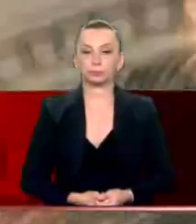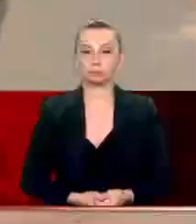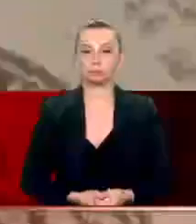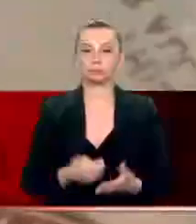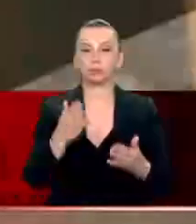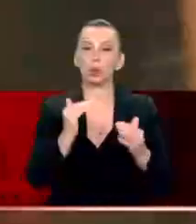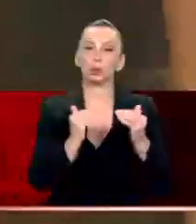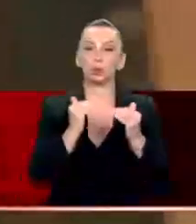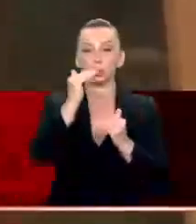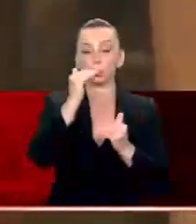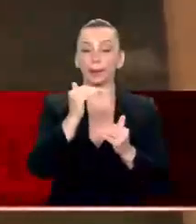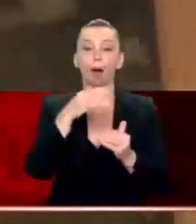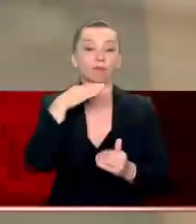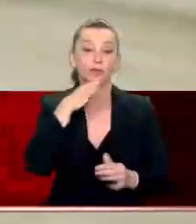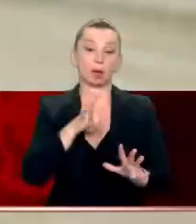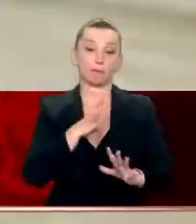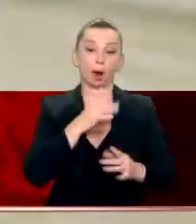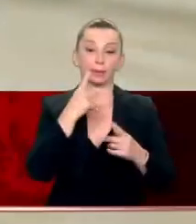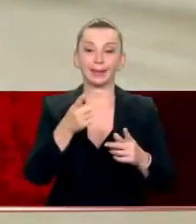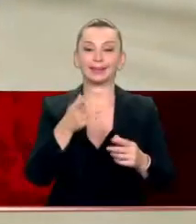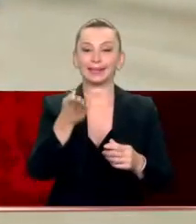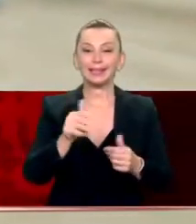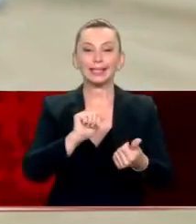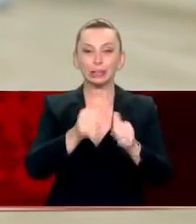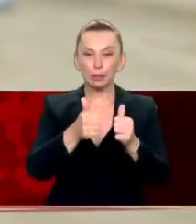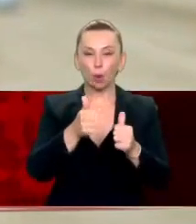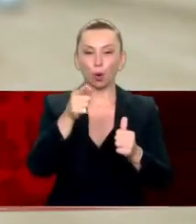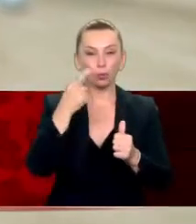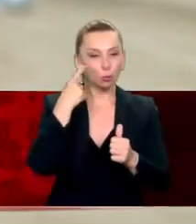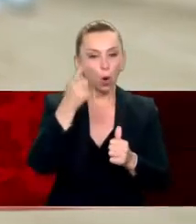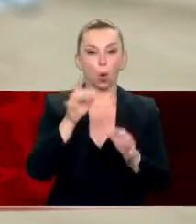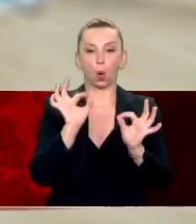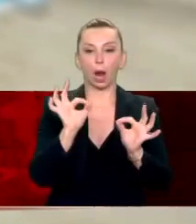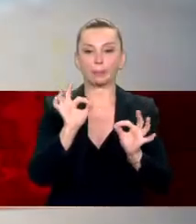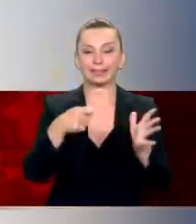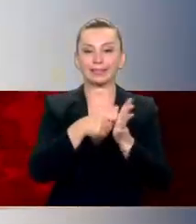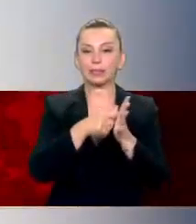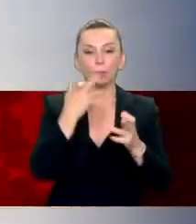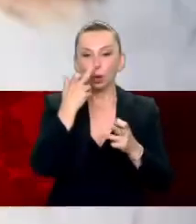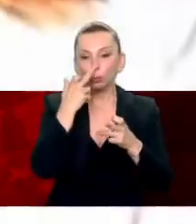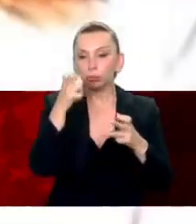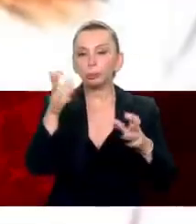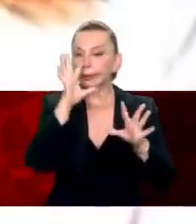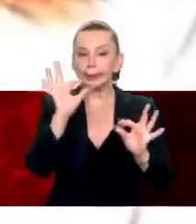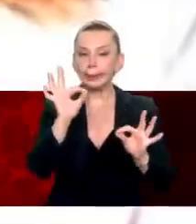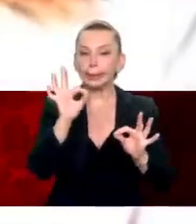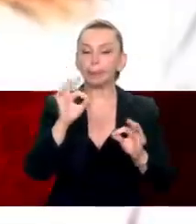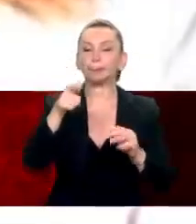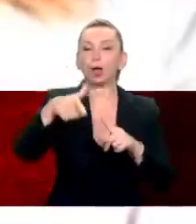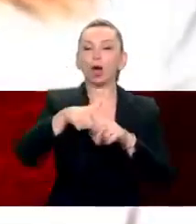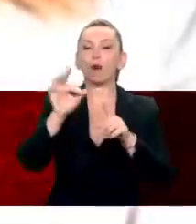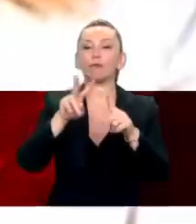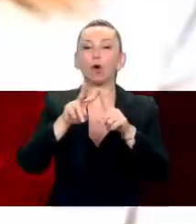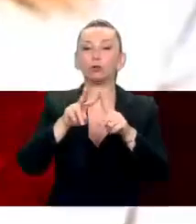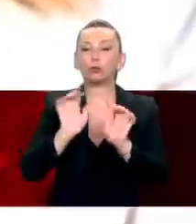Yine yüksek kar vaadi, yine spor camiasından önemli isimler. Onları dolandıransa fon vurgunu sanığı Seçil Erzan'la